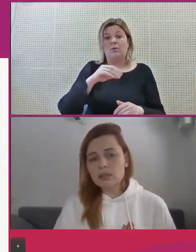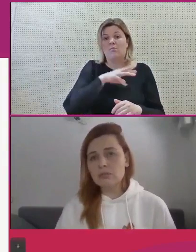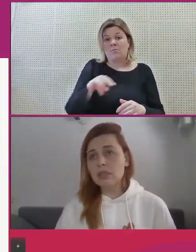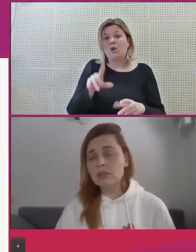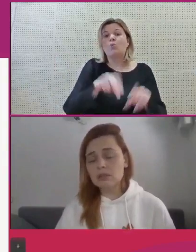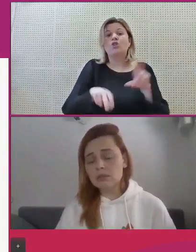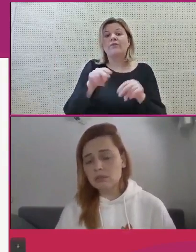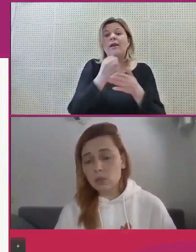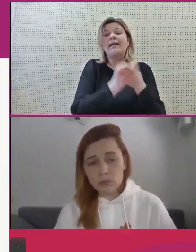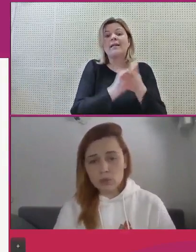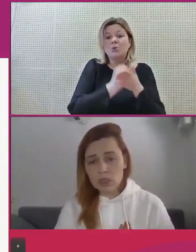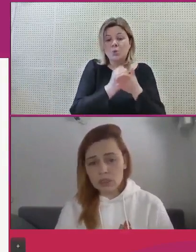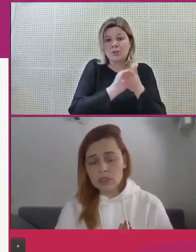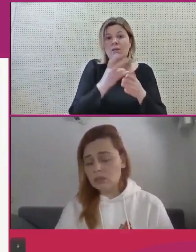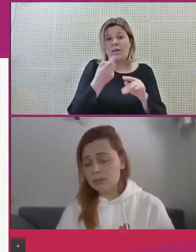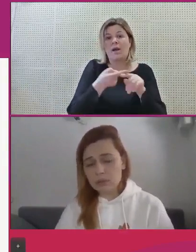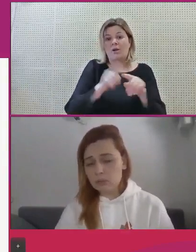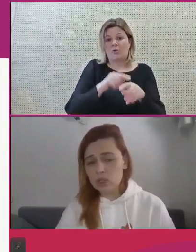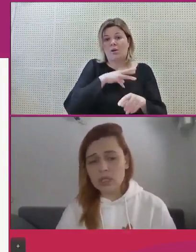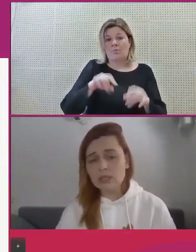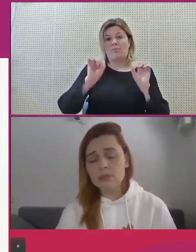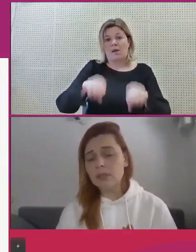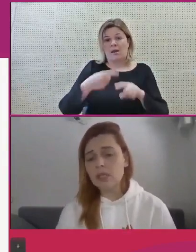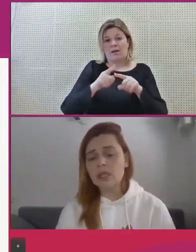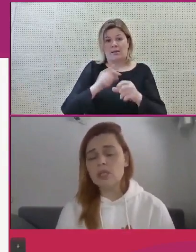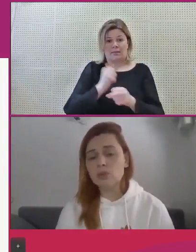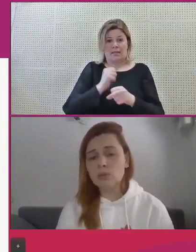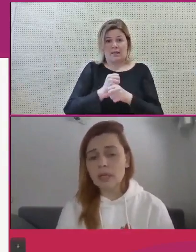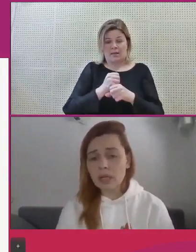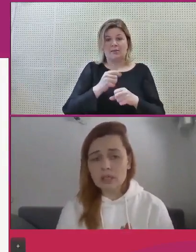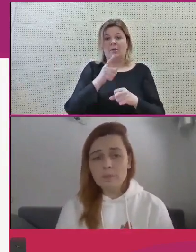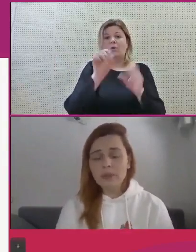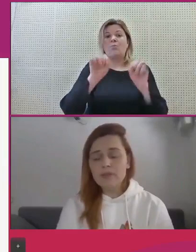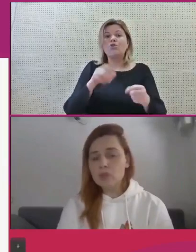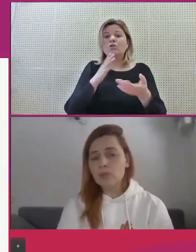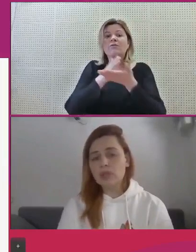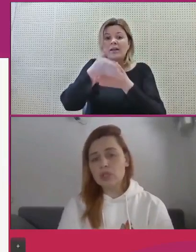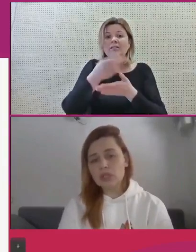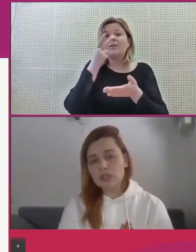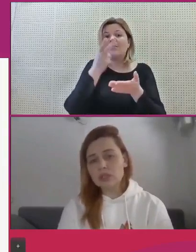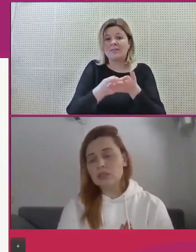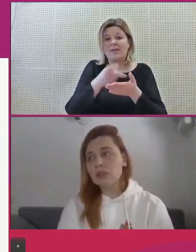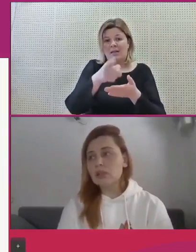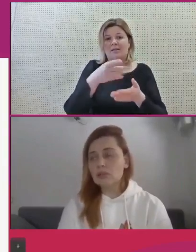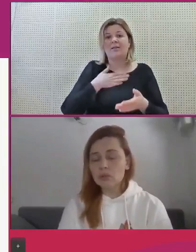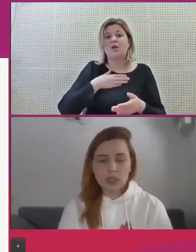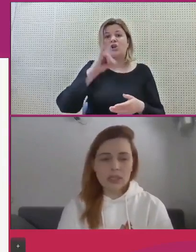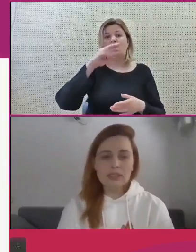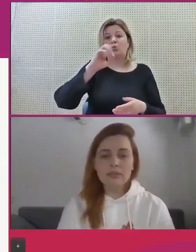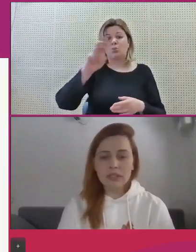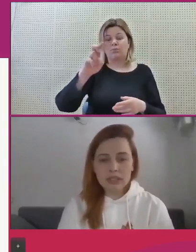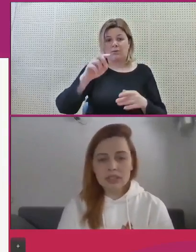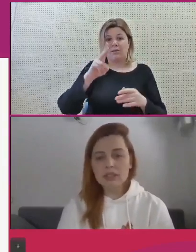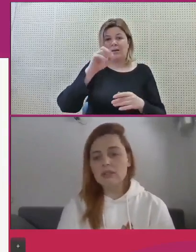самом деле мы очень бюджетные. Можете зайти посмотреть на наш YouTube-канал «Фонд спорт для жизни».